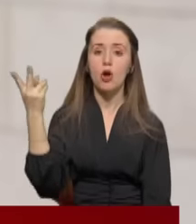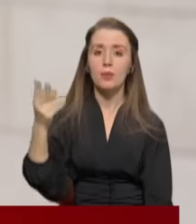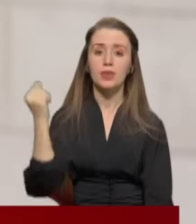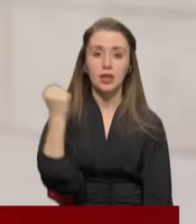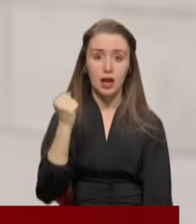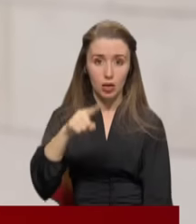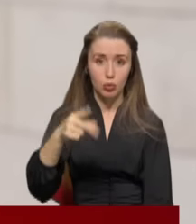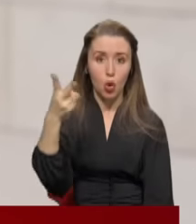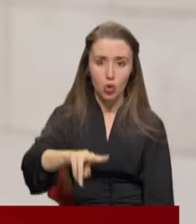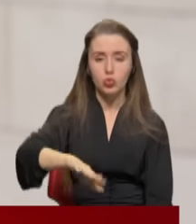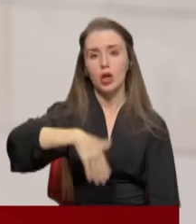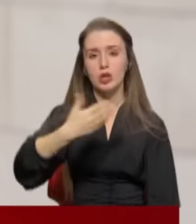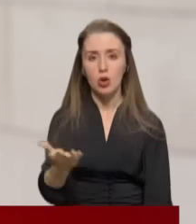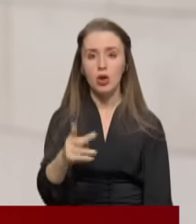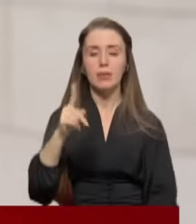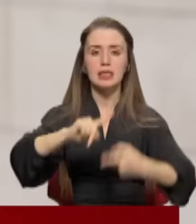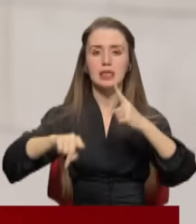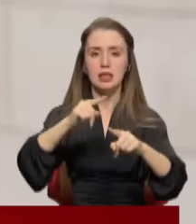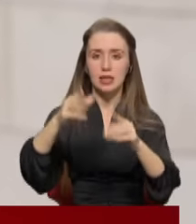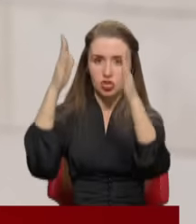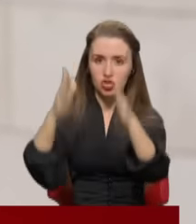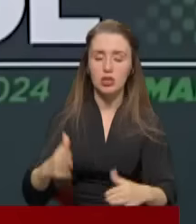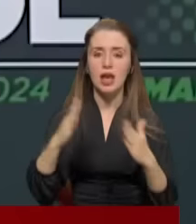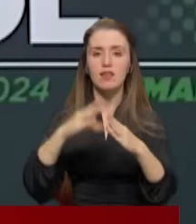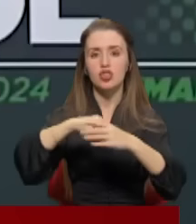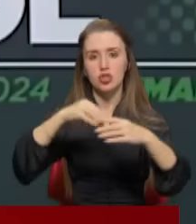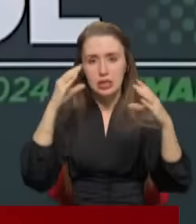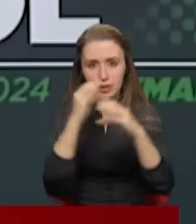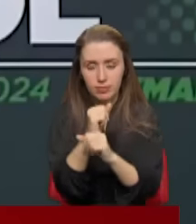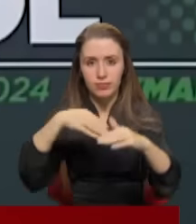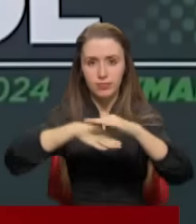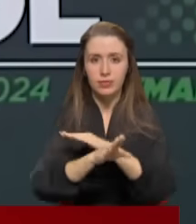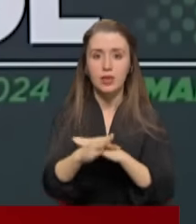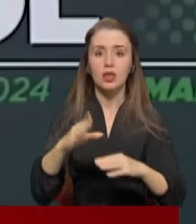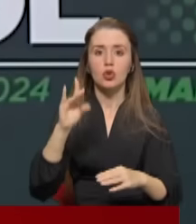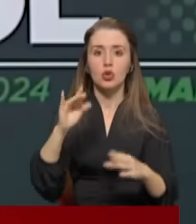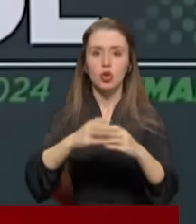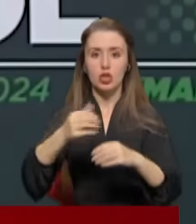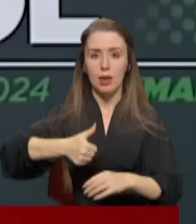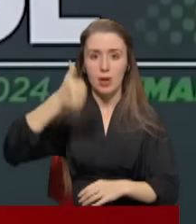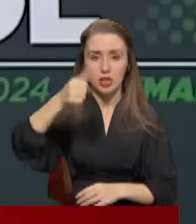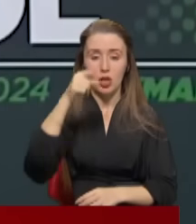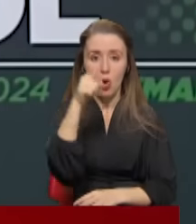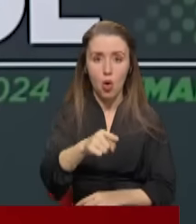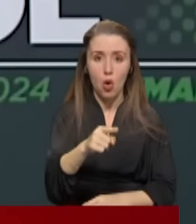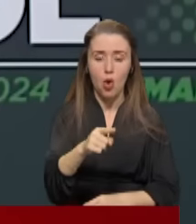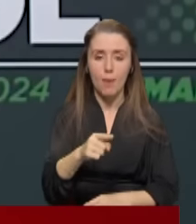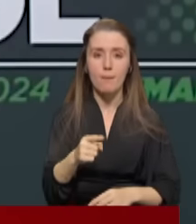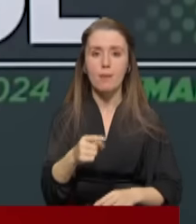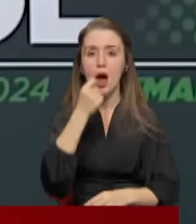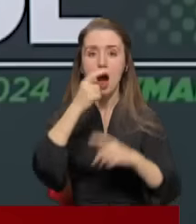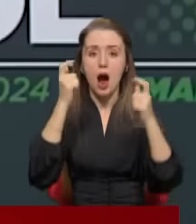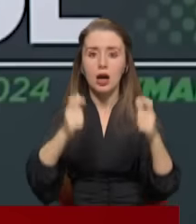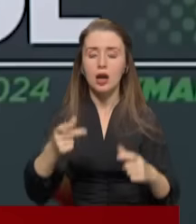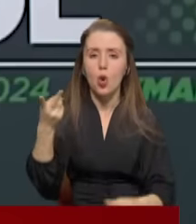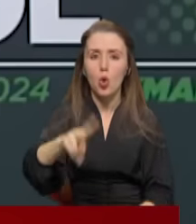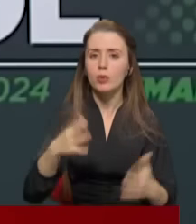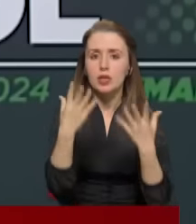cinayeti işledikten sonra bir siyasetçinin evinde saklandılar. Ülke Ocakları Başkanı'nın o mübarek kanı başkent sokağına nasıl